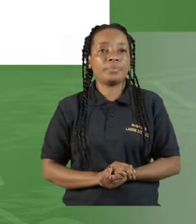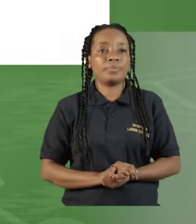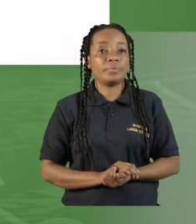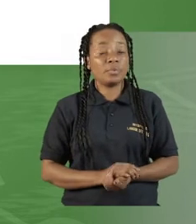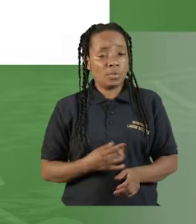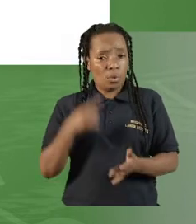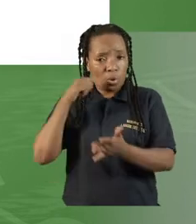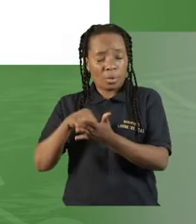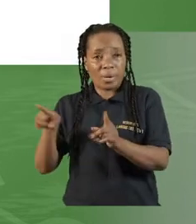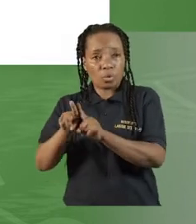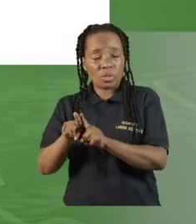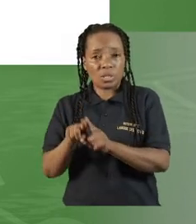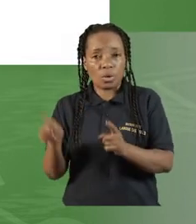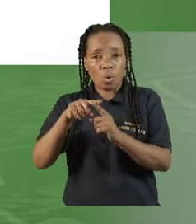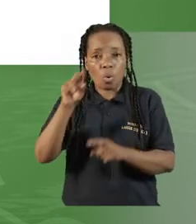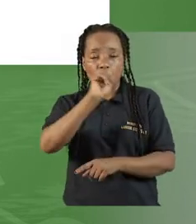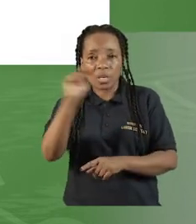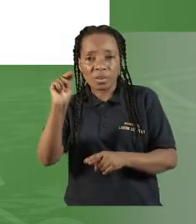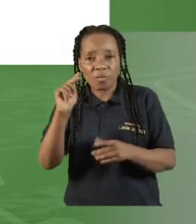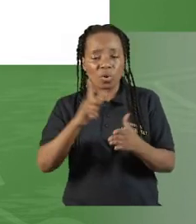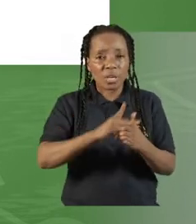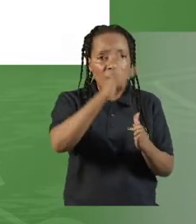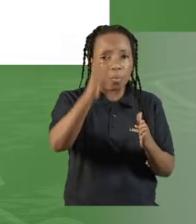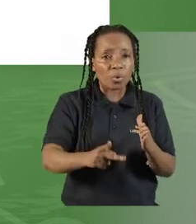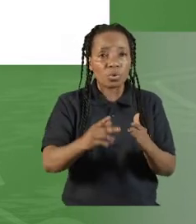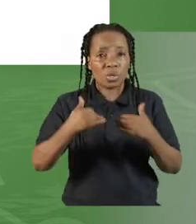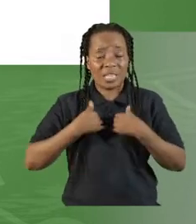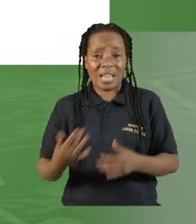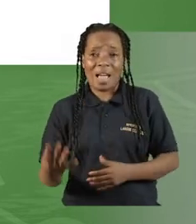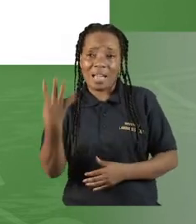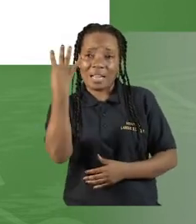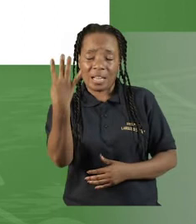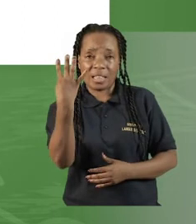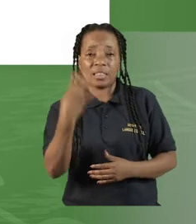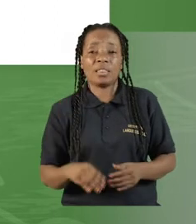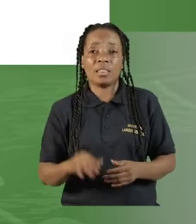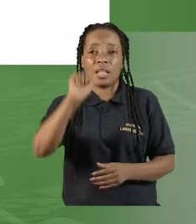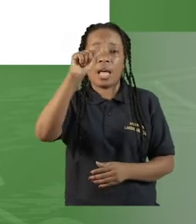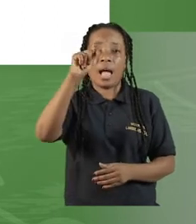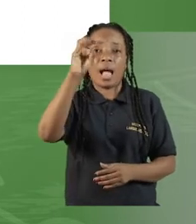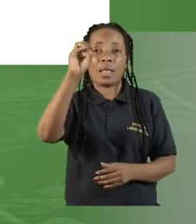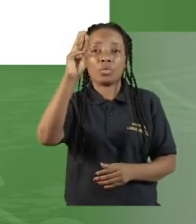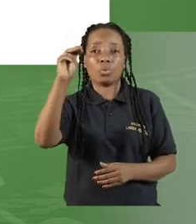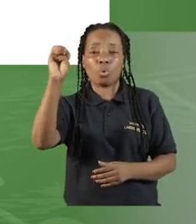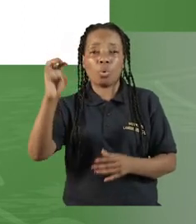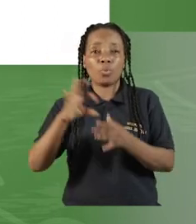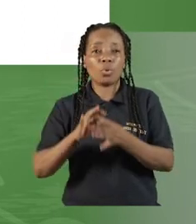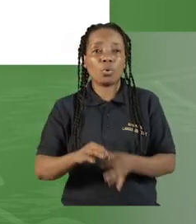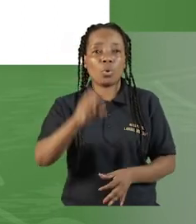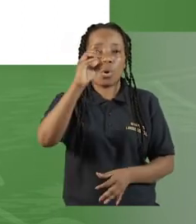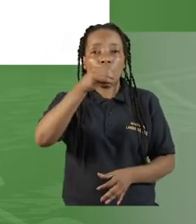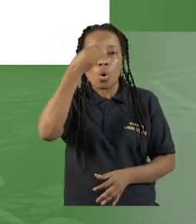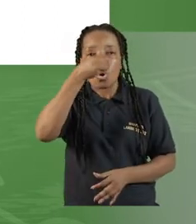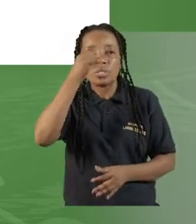au niveau des produits, nous avons 4 atomes d'oxygène. Tandis qu'au